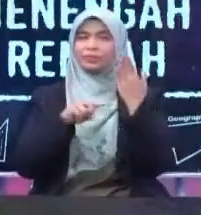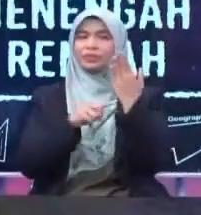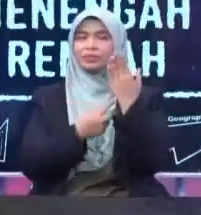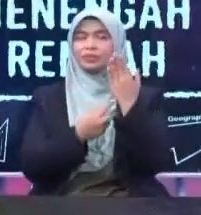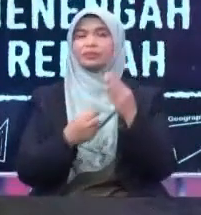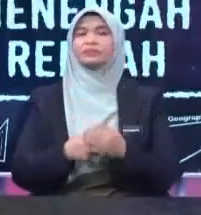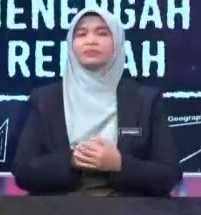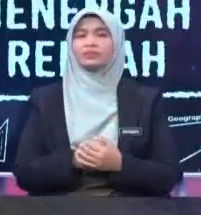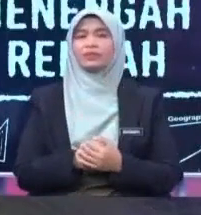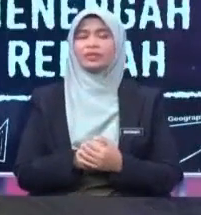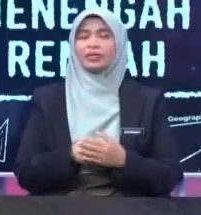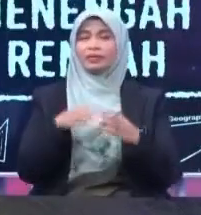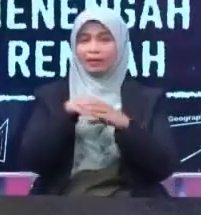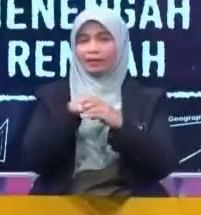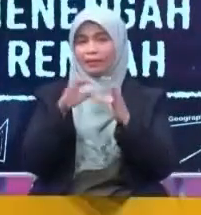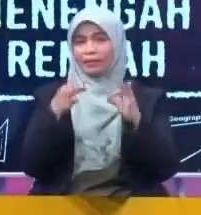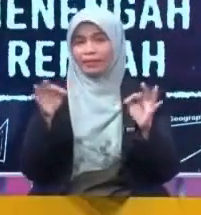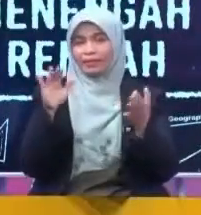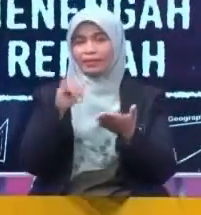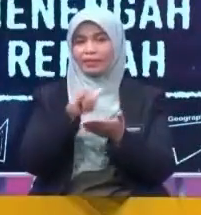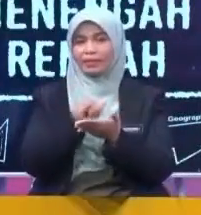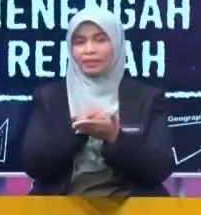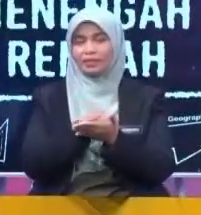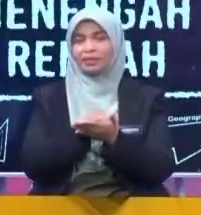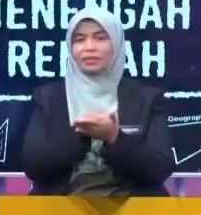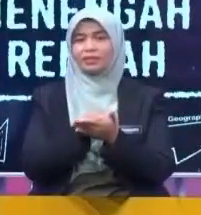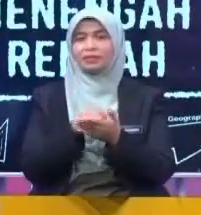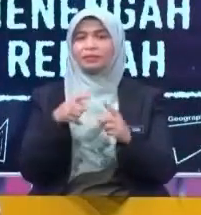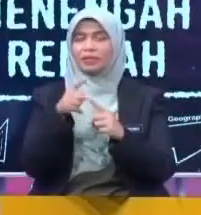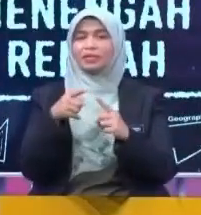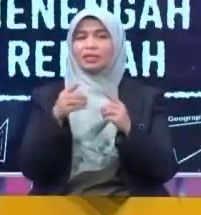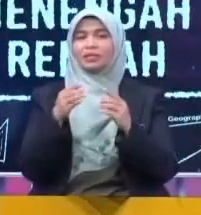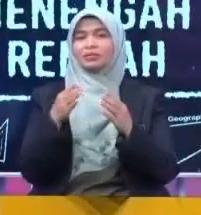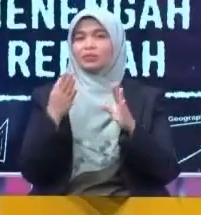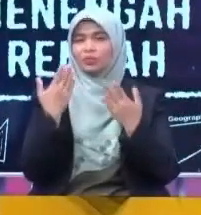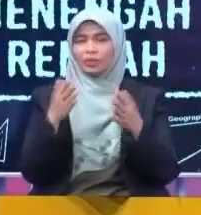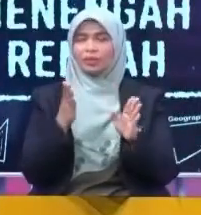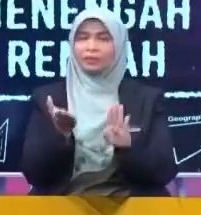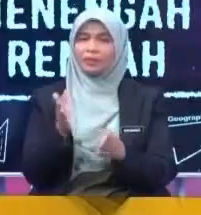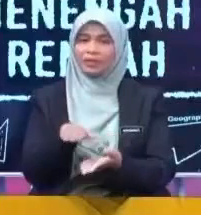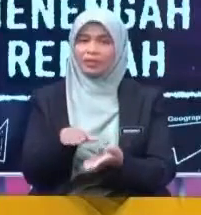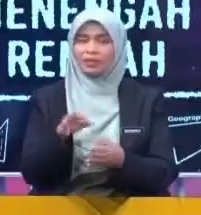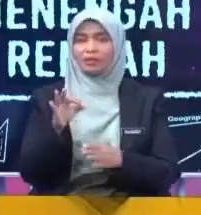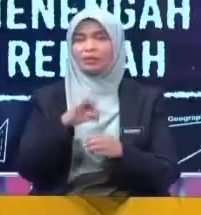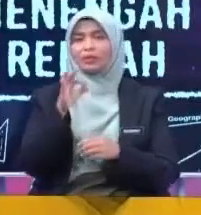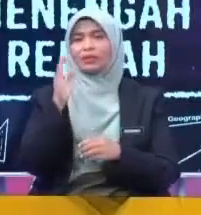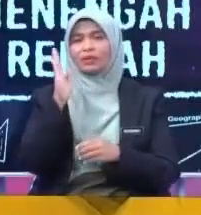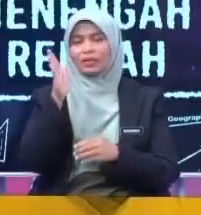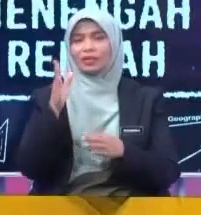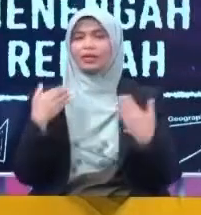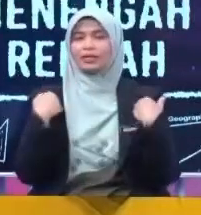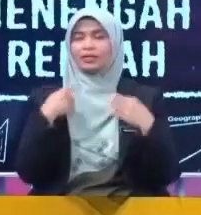Jadi dinyatakan di dalam ayat ini, apabila seseorang itu sudah meninggal dunia, akan roh akan ada di alam barzah